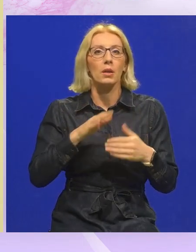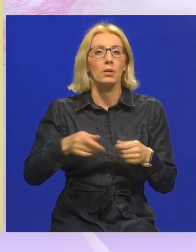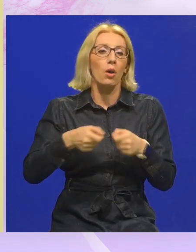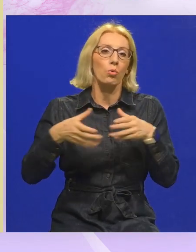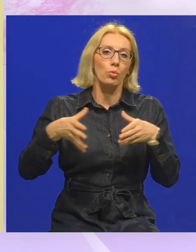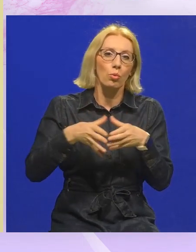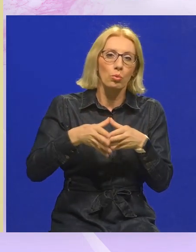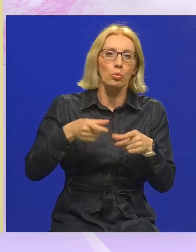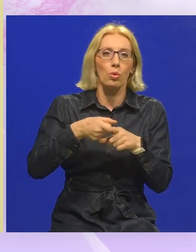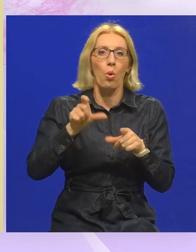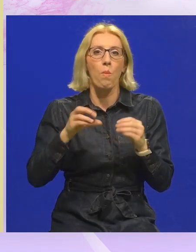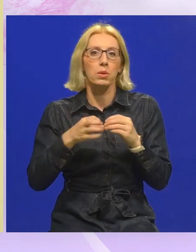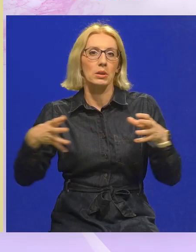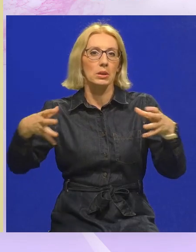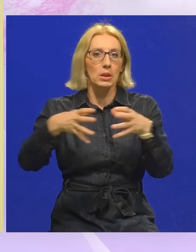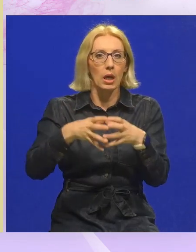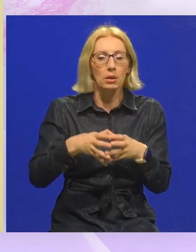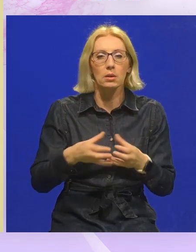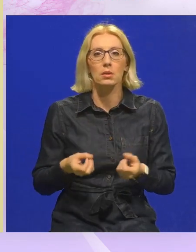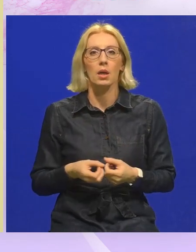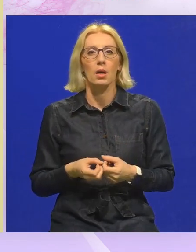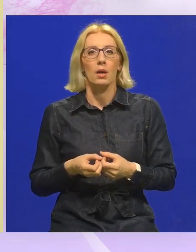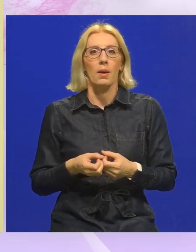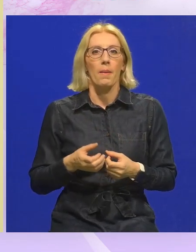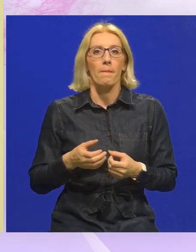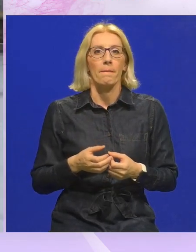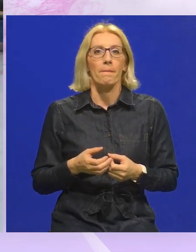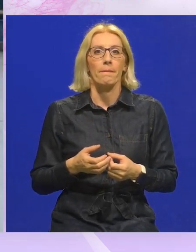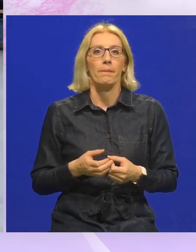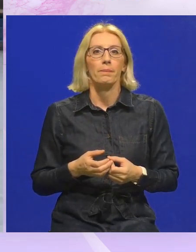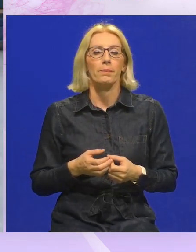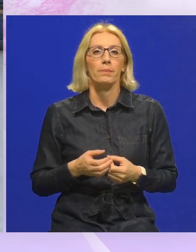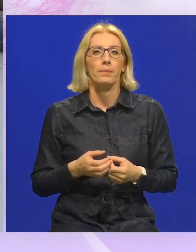klubu, kao zajednici, pa jedno sutra,